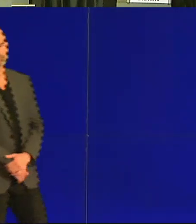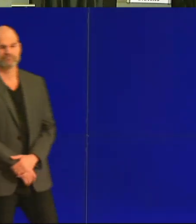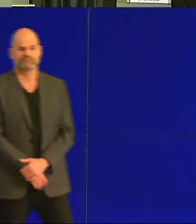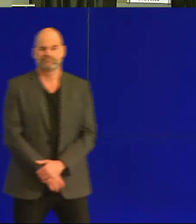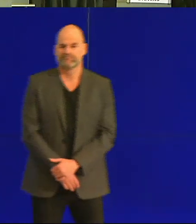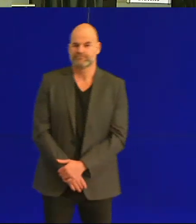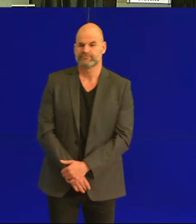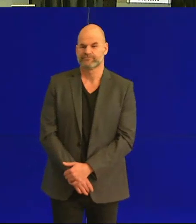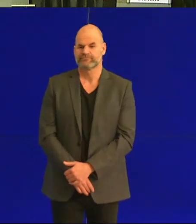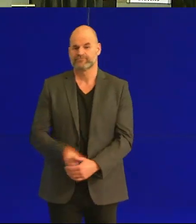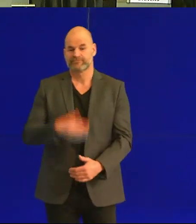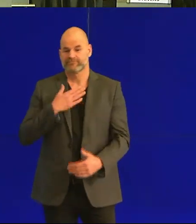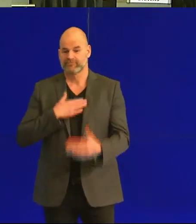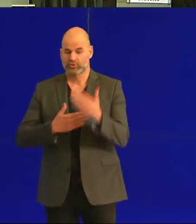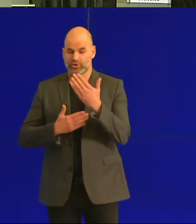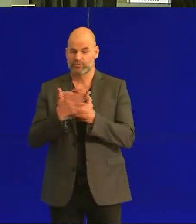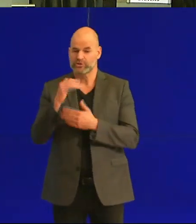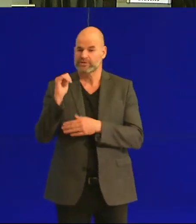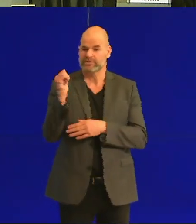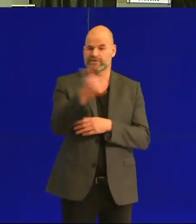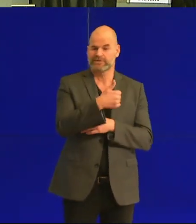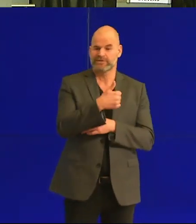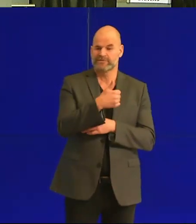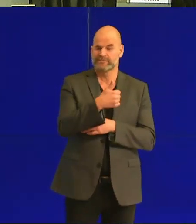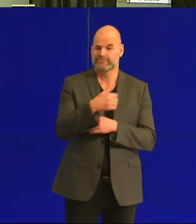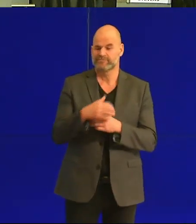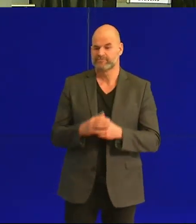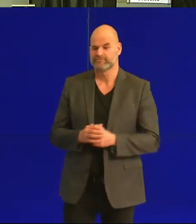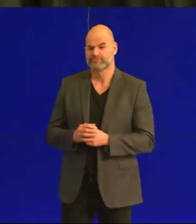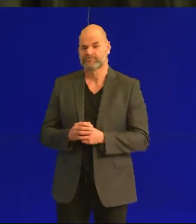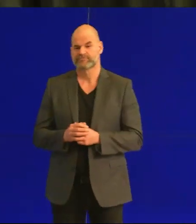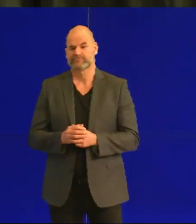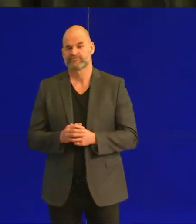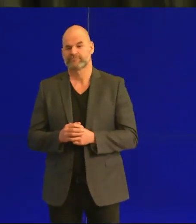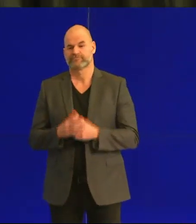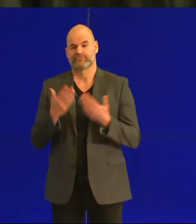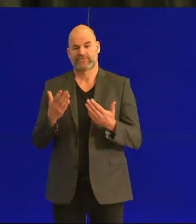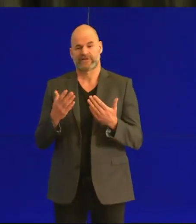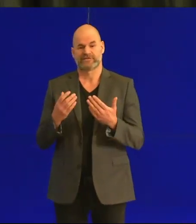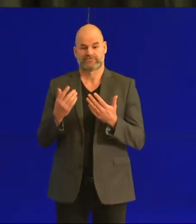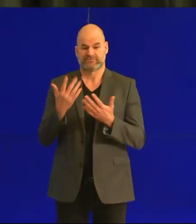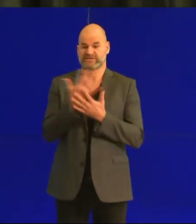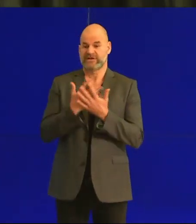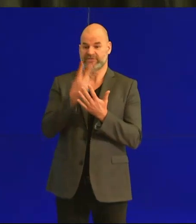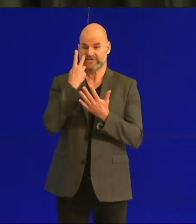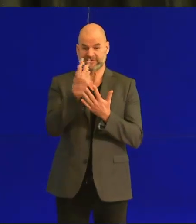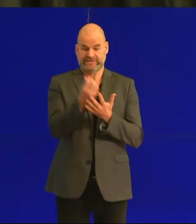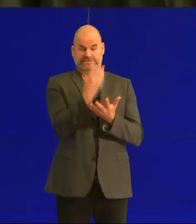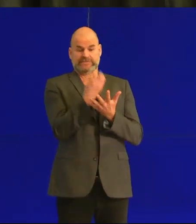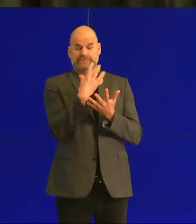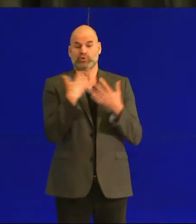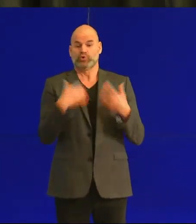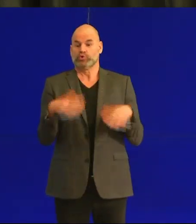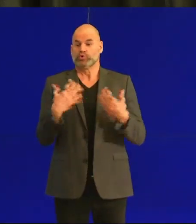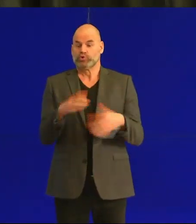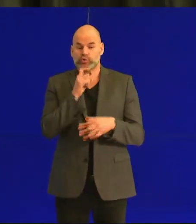photo mh au lieu d'accompagner une vague de confiance et matériaux et est également